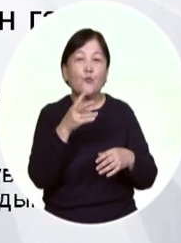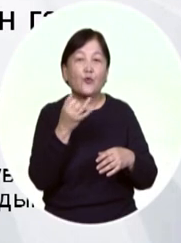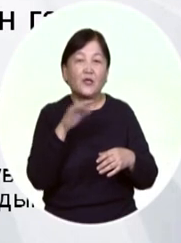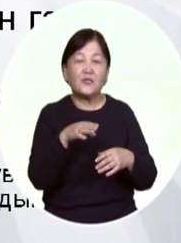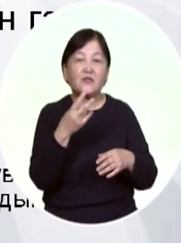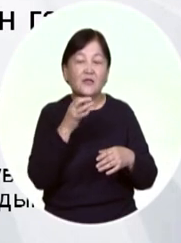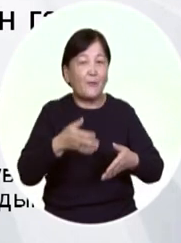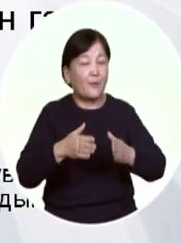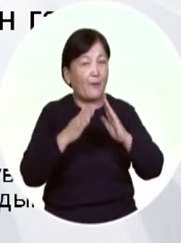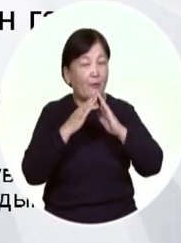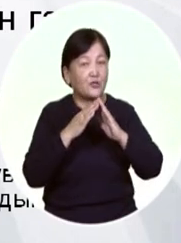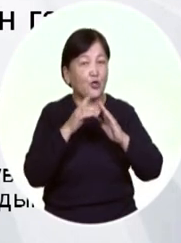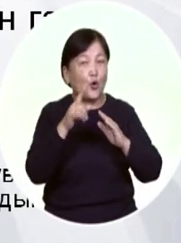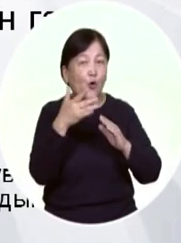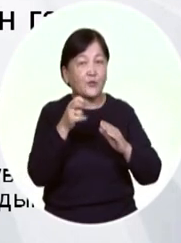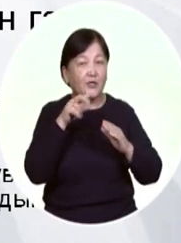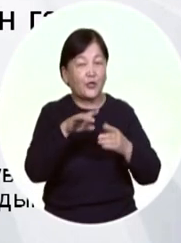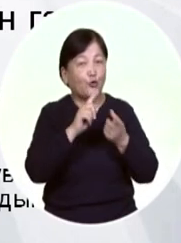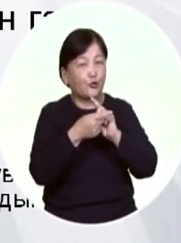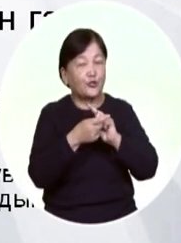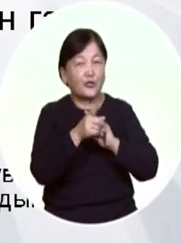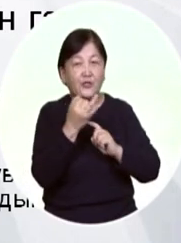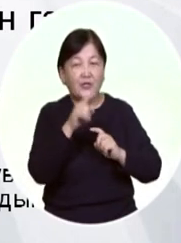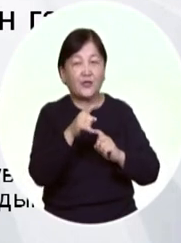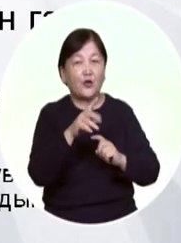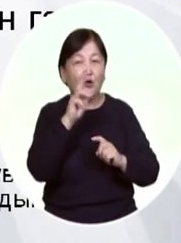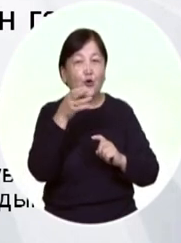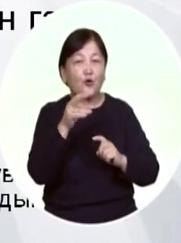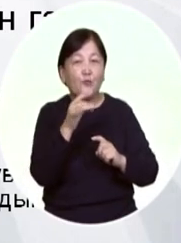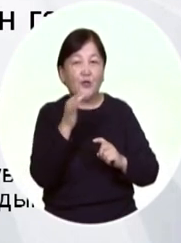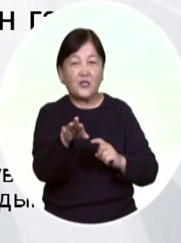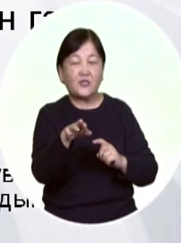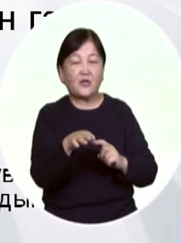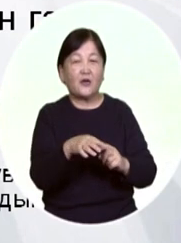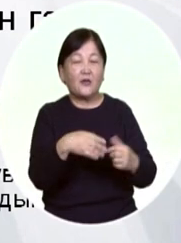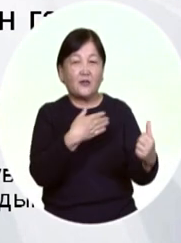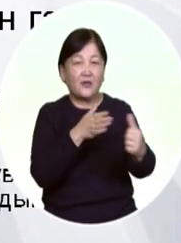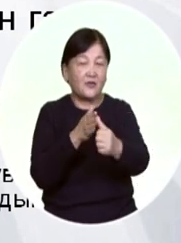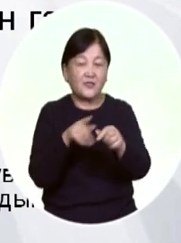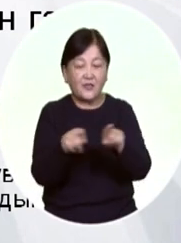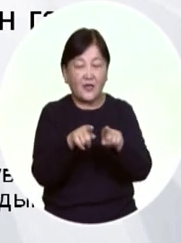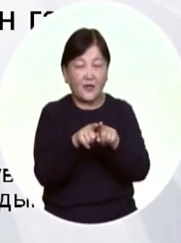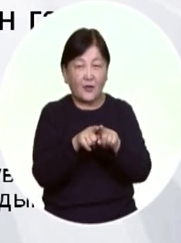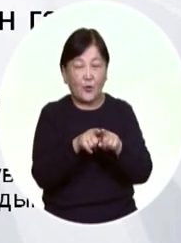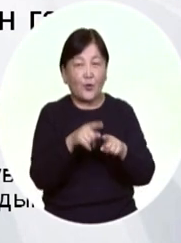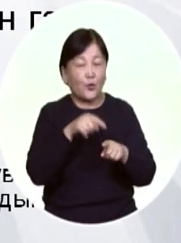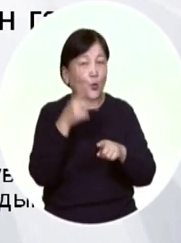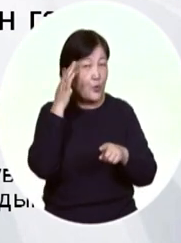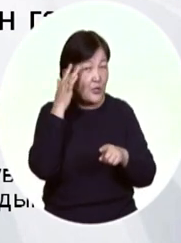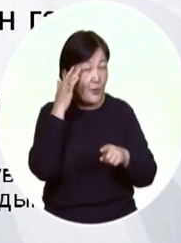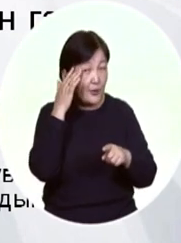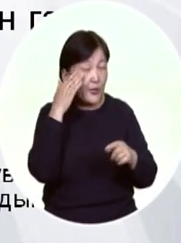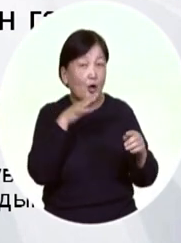хувьсгалт өөрчлөлт хийх ийм нэг коммунистуудыг нэгдсэн удирдлагаар хангадаг ийм байгууллага байсан. Тийм учраас энэ үзэл бодлоо тулгаж